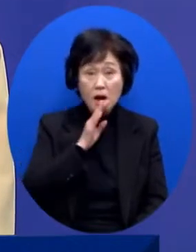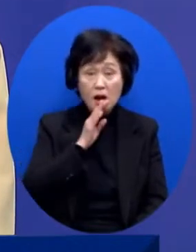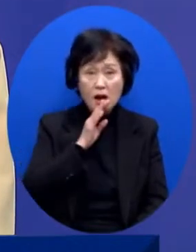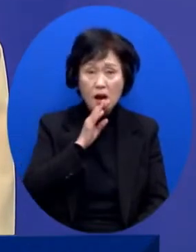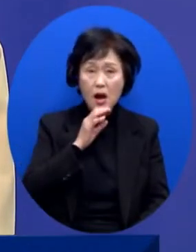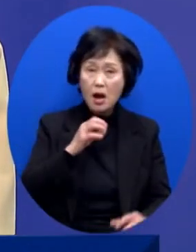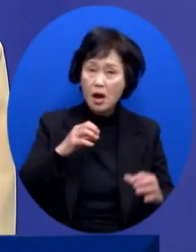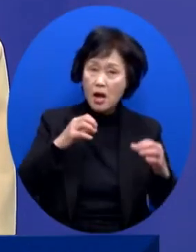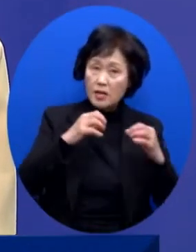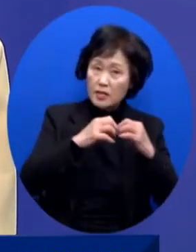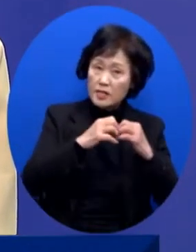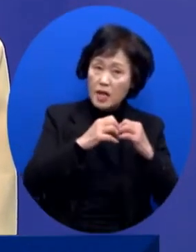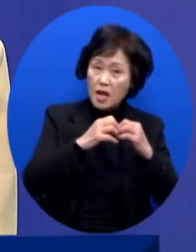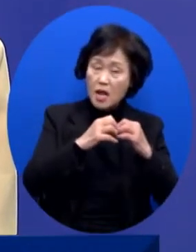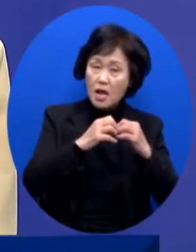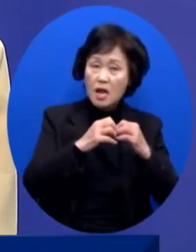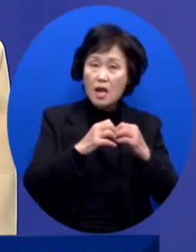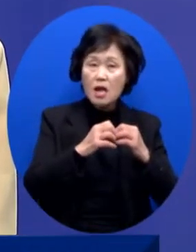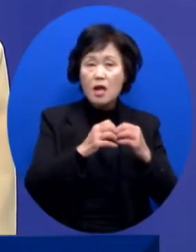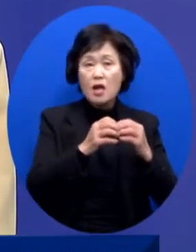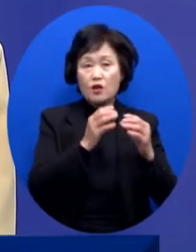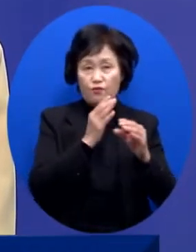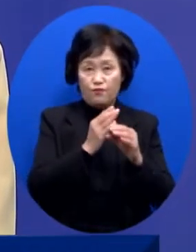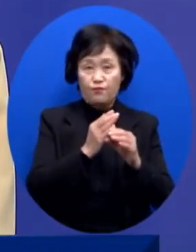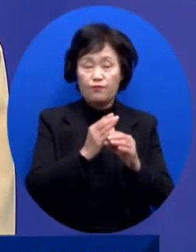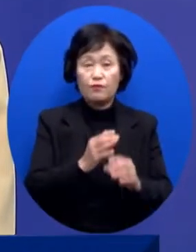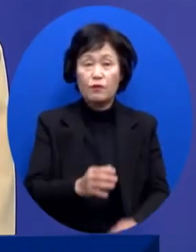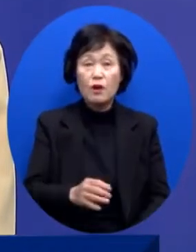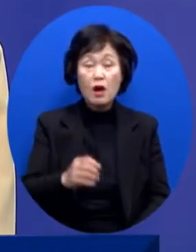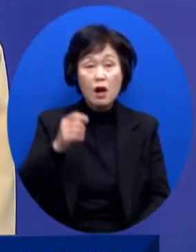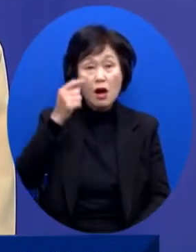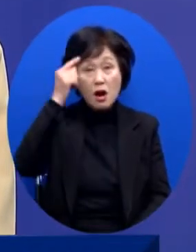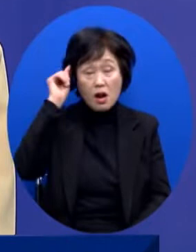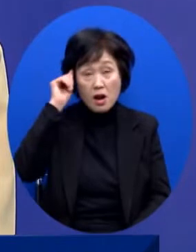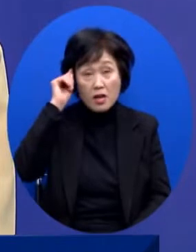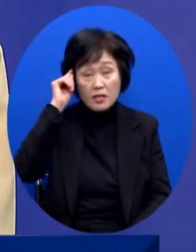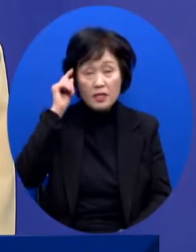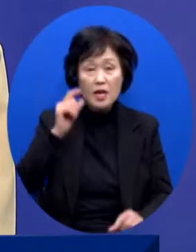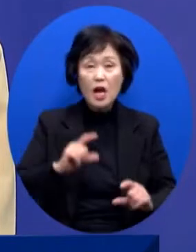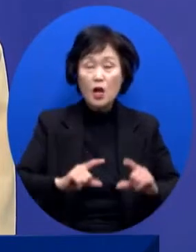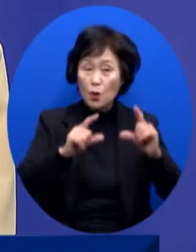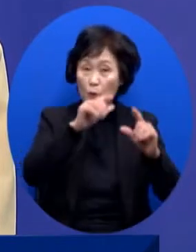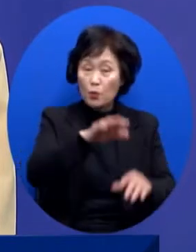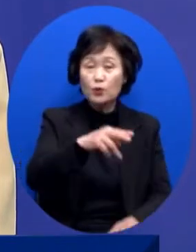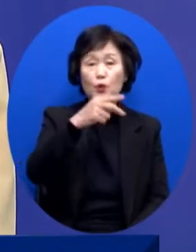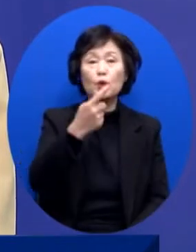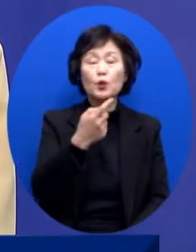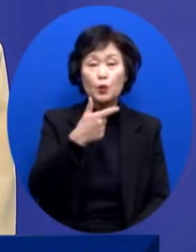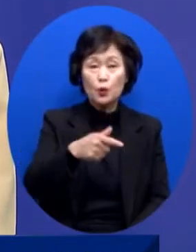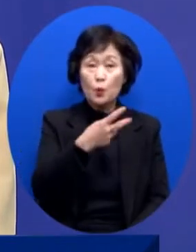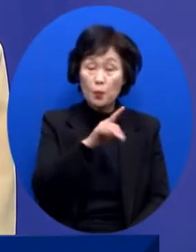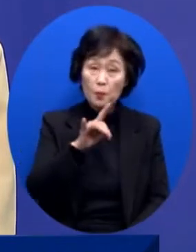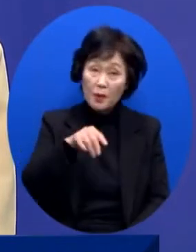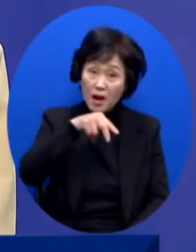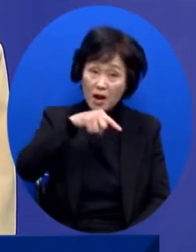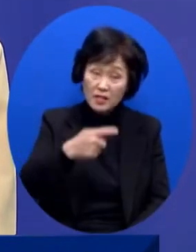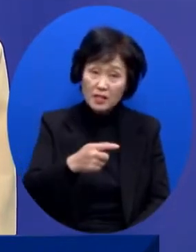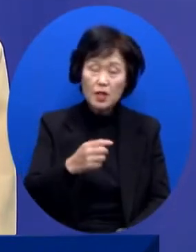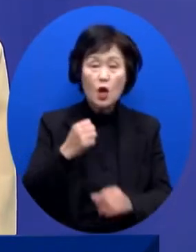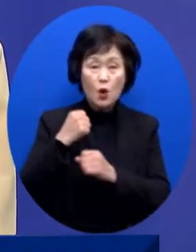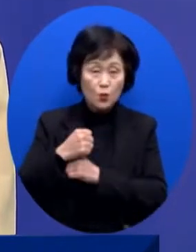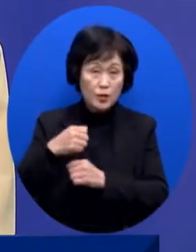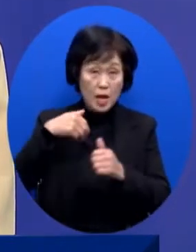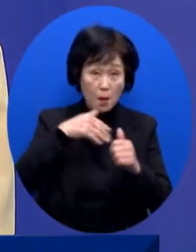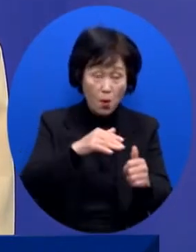운전시 태세에 돌입했습니다 러시아는 우크라이나 동부 지역인 돈 바쓰 에 군대 파병 준비 명령을 내렸고